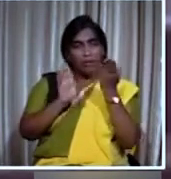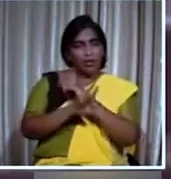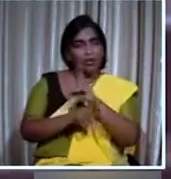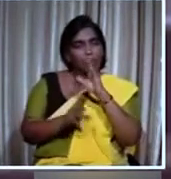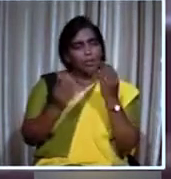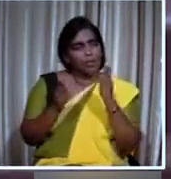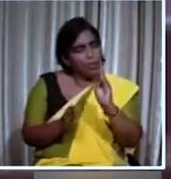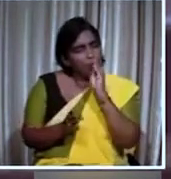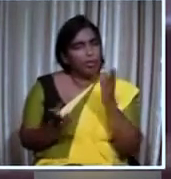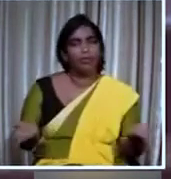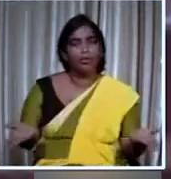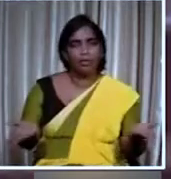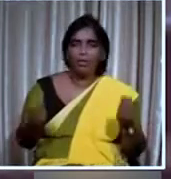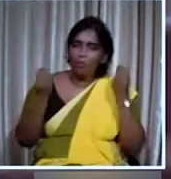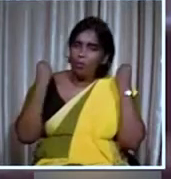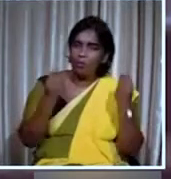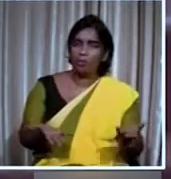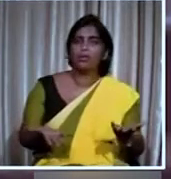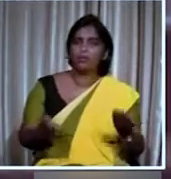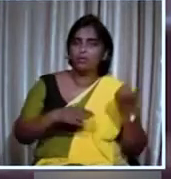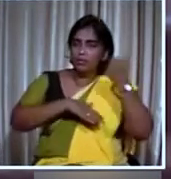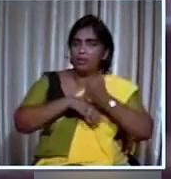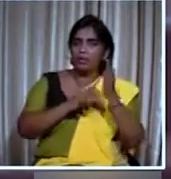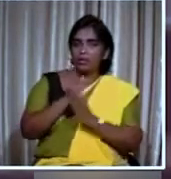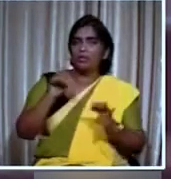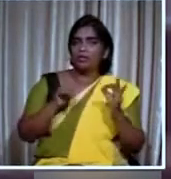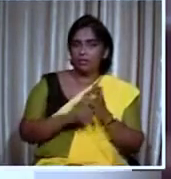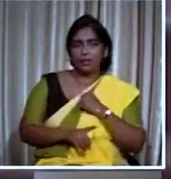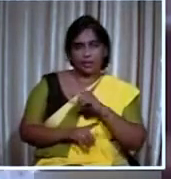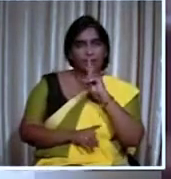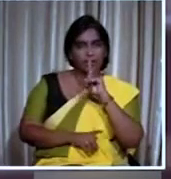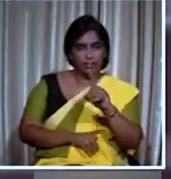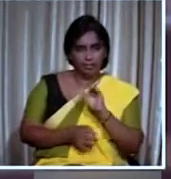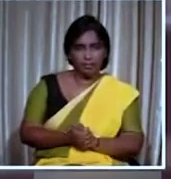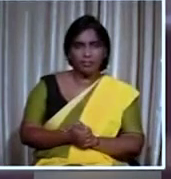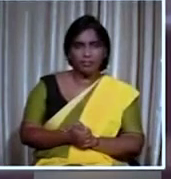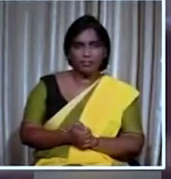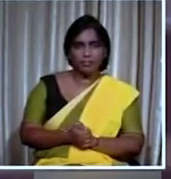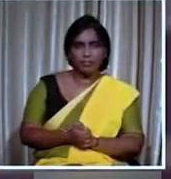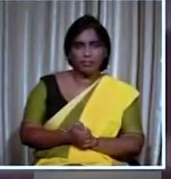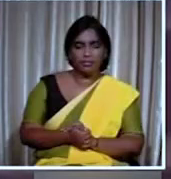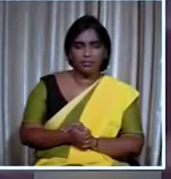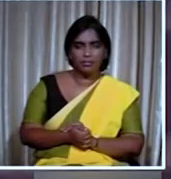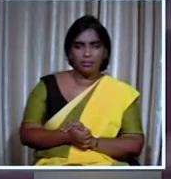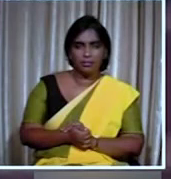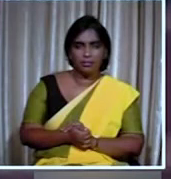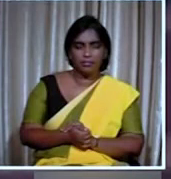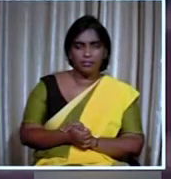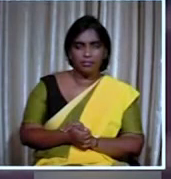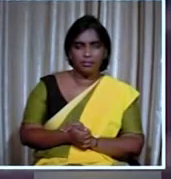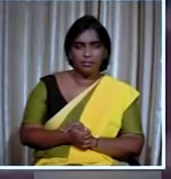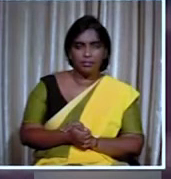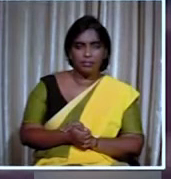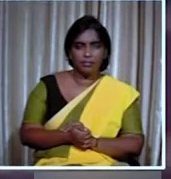මහා පාපයක් අපරාධයක්. දරු මුලසන ඔබ වන මන්ත්‍රීතුමියනි එකක් කියන්නට ඕනේ අසරේ ඉන්න